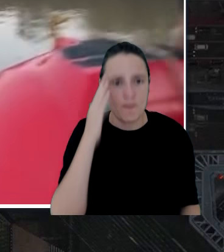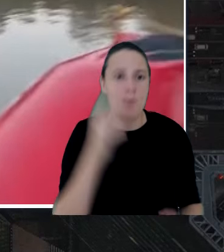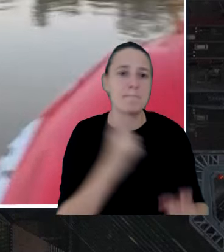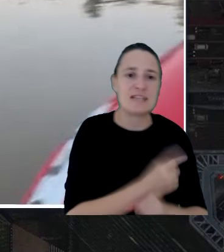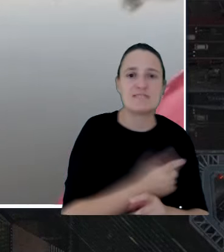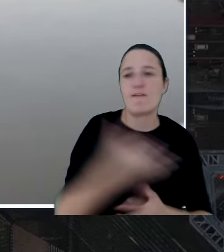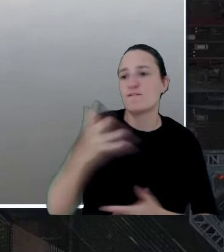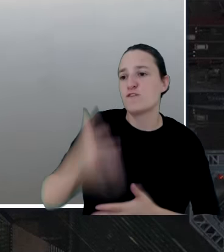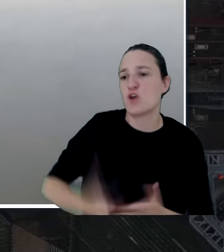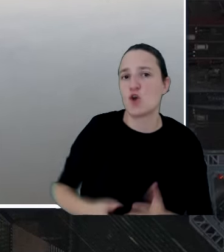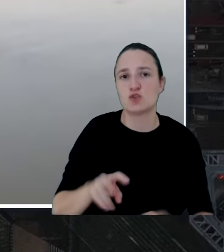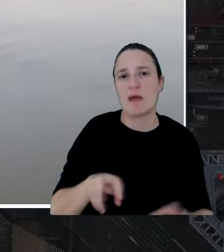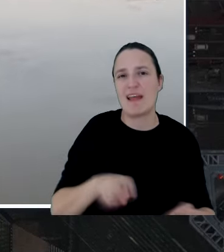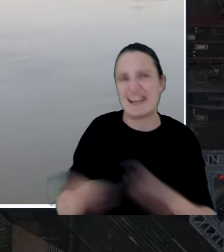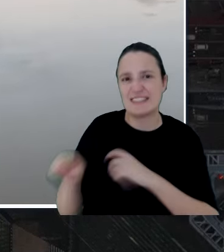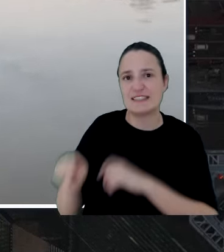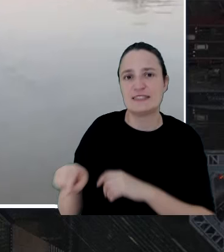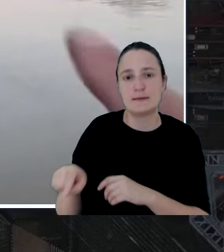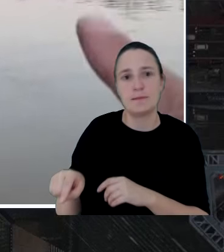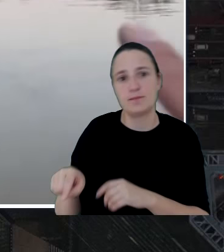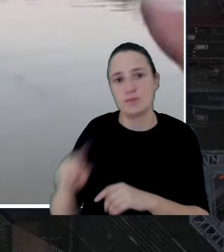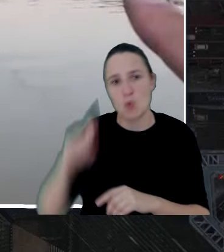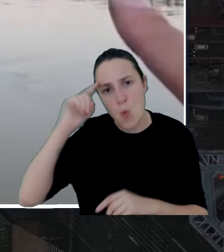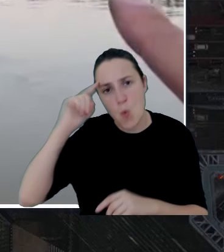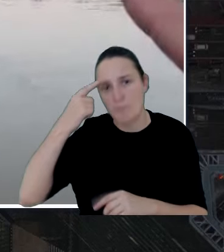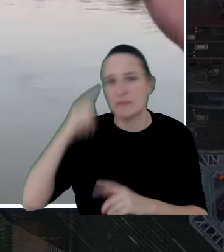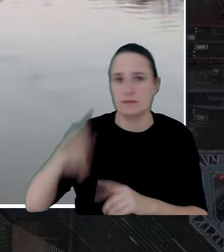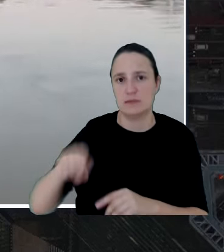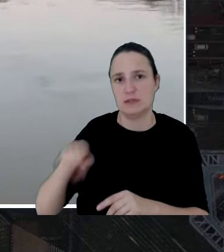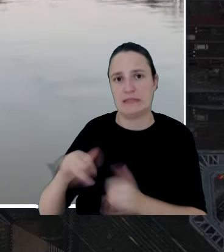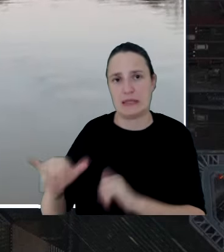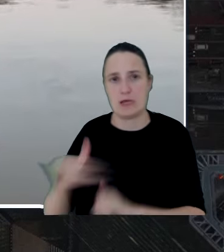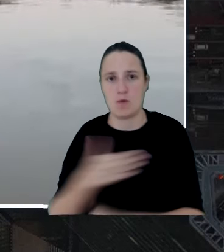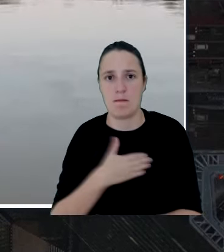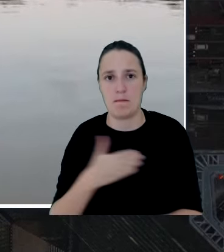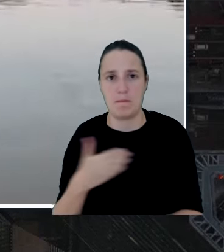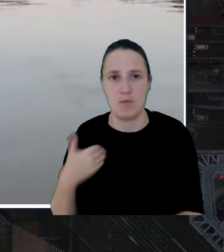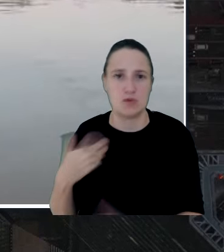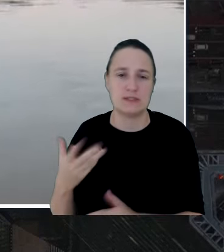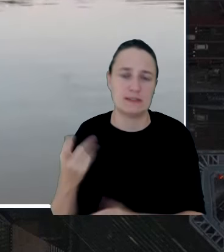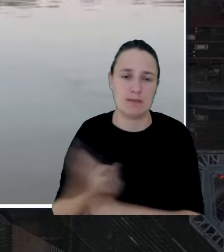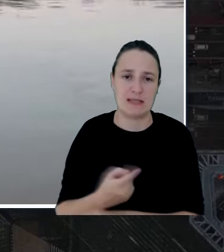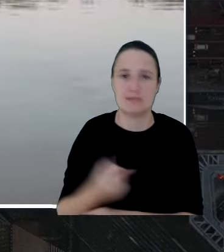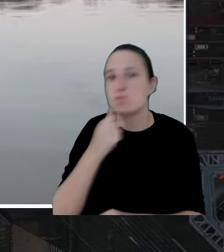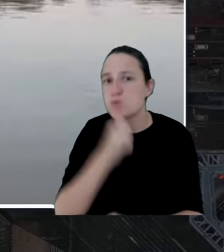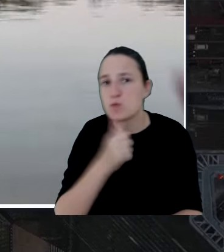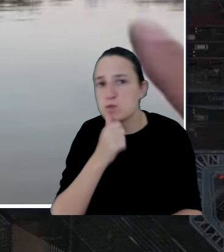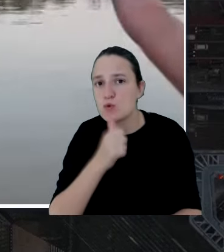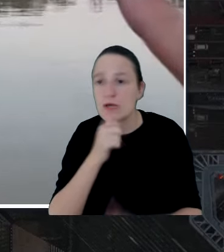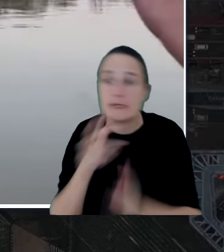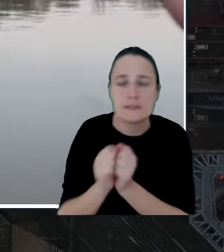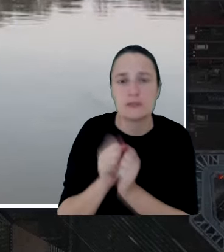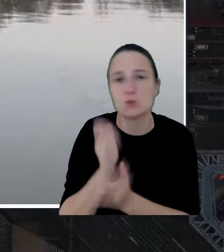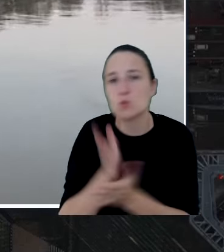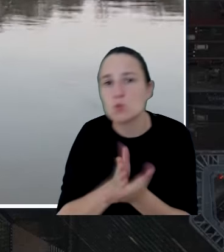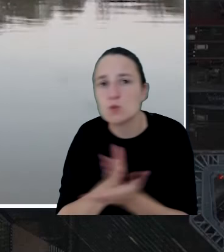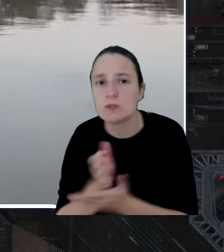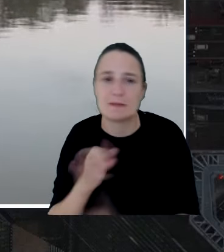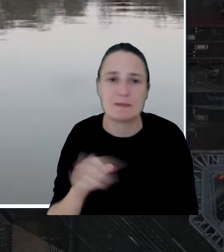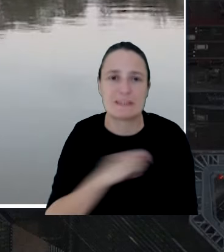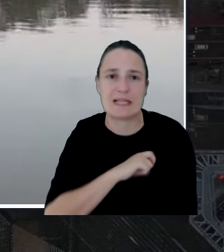wykorzystuje pożytecznych idiotów, czy próbuje werbować agentów, żeby działać w swoim interesie.